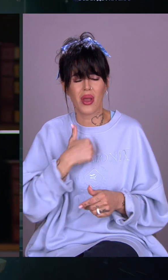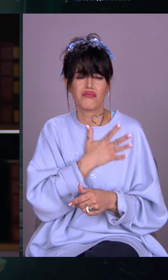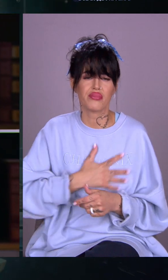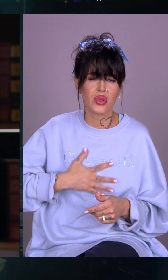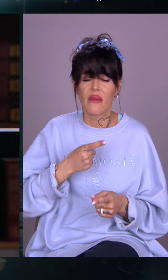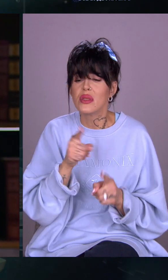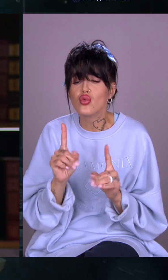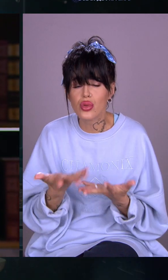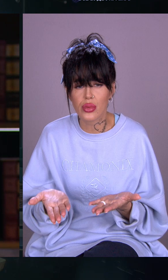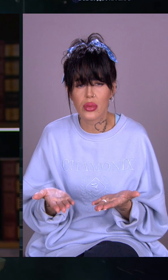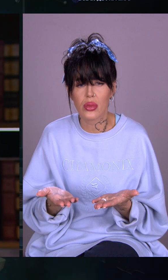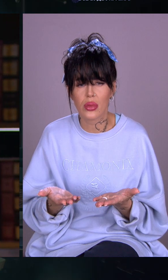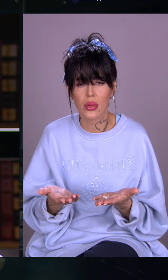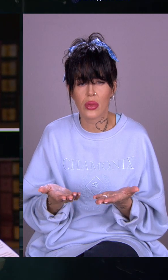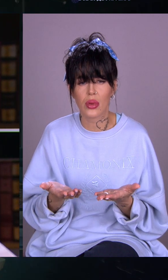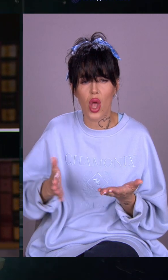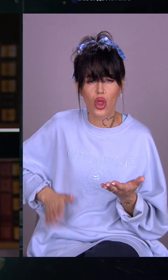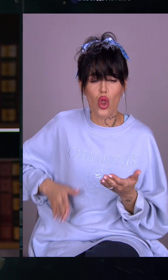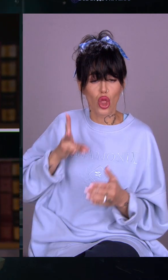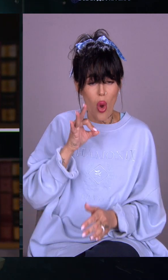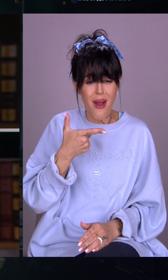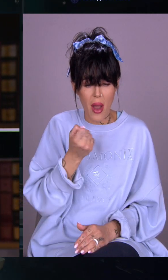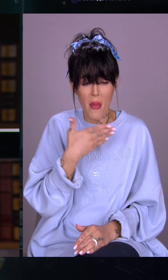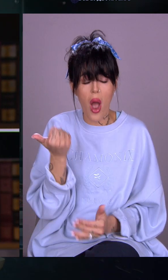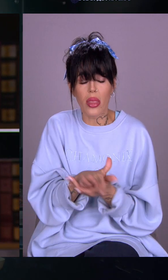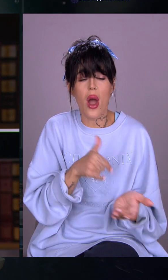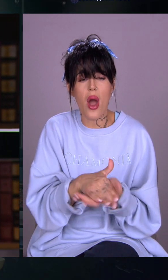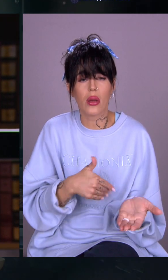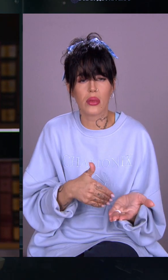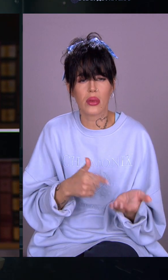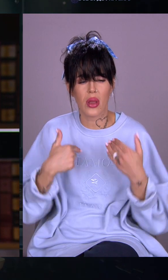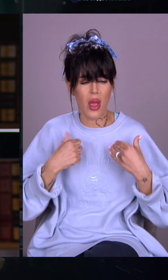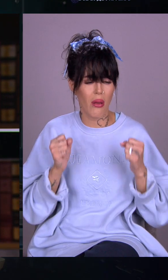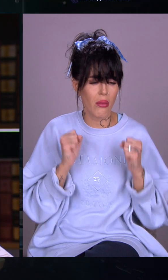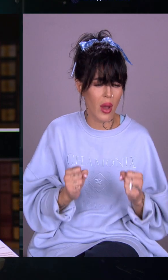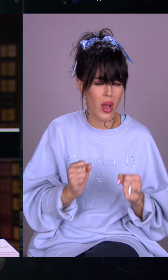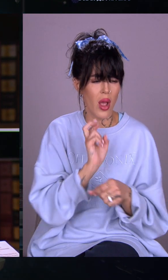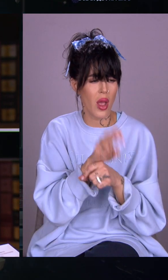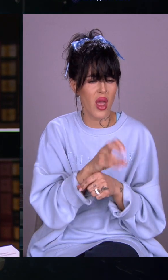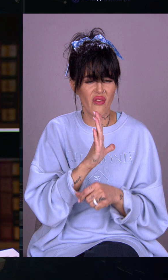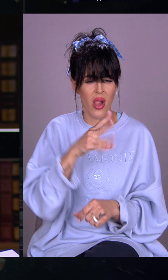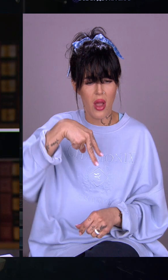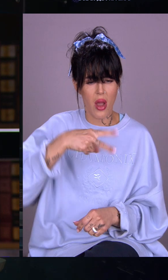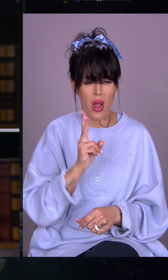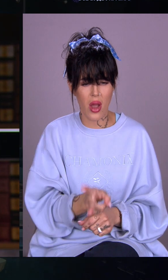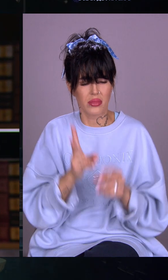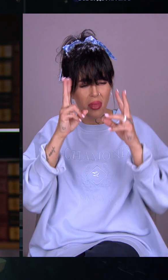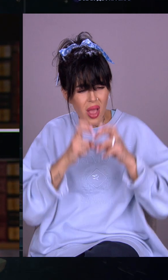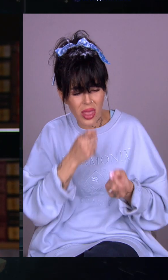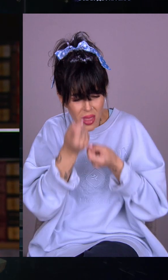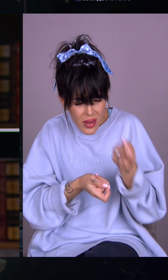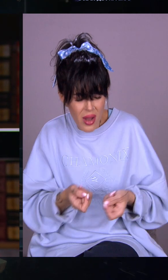Я кажу: що сталося? Ну, окрім того, що в тебе ноги немає. Каже: я боюся з ВЛК. Що робити з ВЛК? Я кажу: Васян, забудь